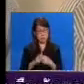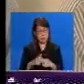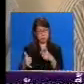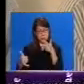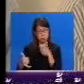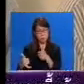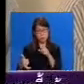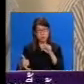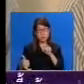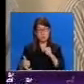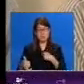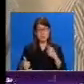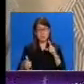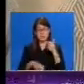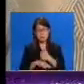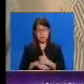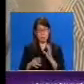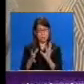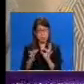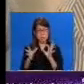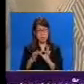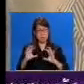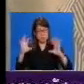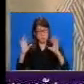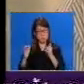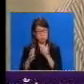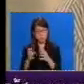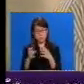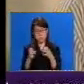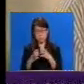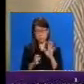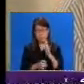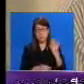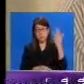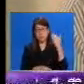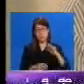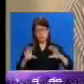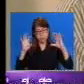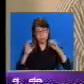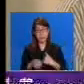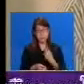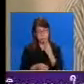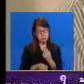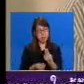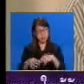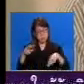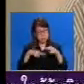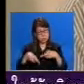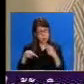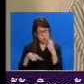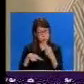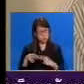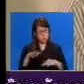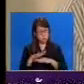งนายสนธิไม่ได้มาจากการแทรกแซงของรัฐบาลเพราะที่ผ่านมารัฐบาลได้สนับสนุนการสืบค้นคดีเพื่อให้ได้ข้อเท็จจริงอย่